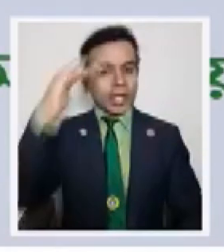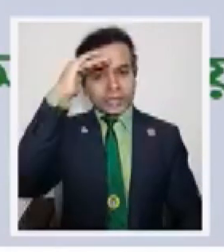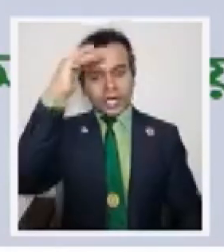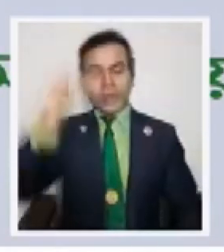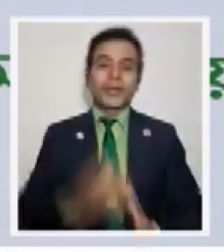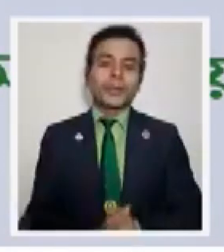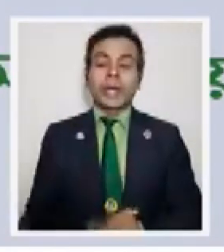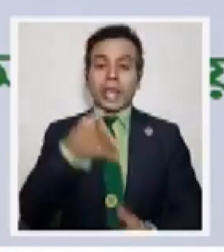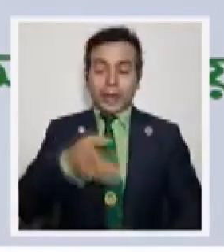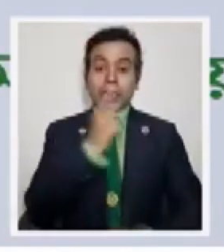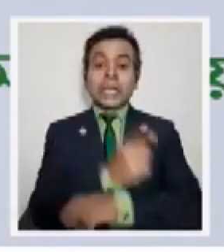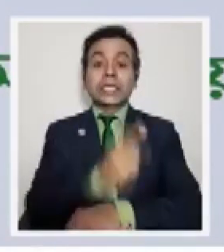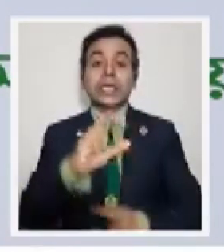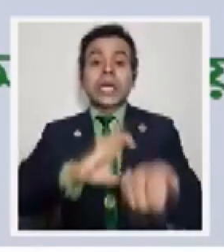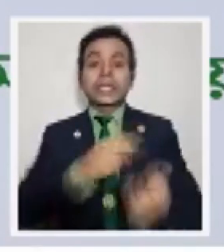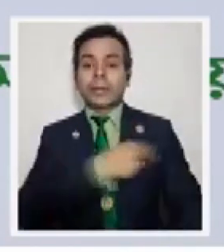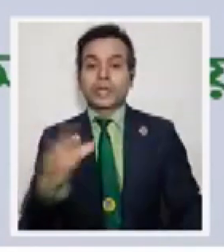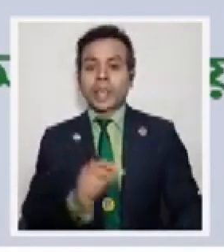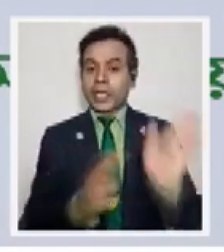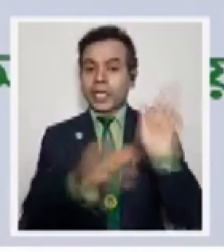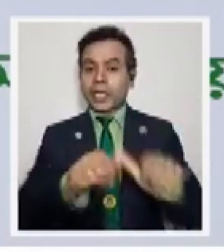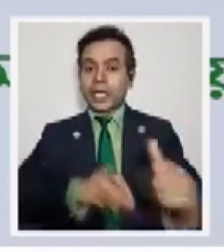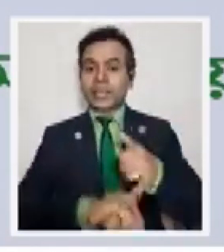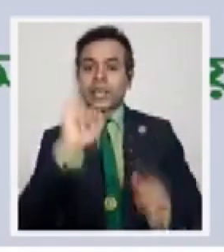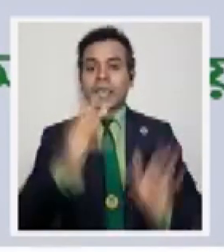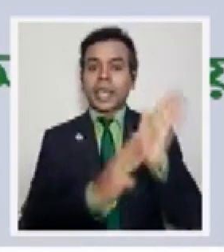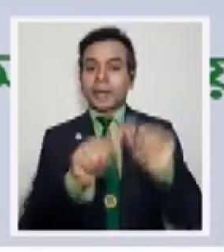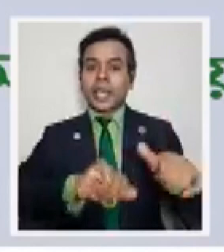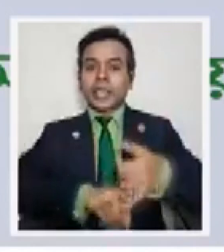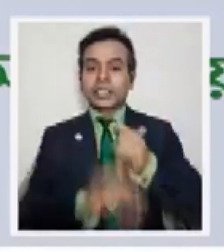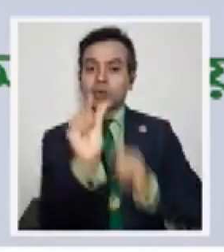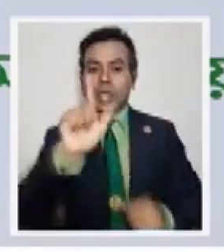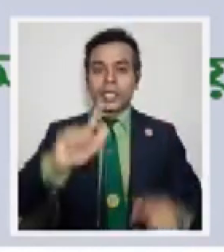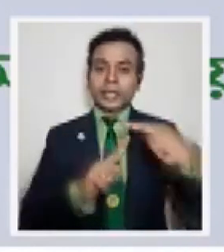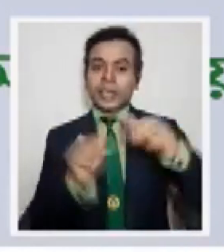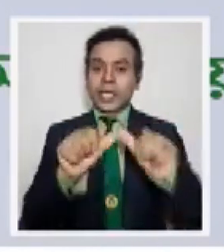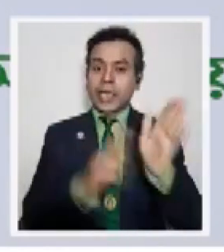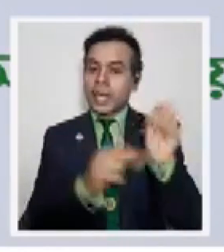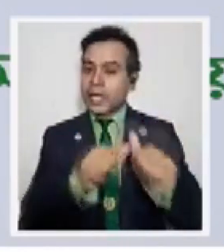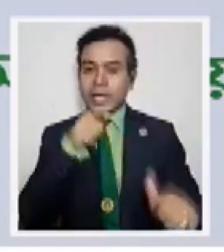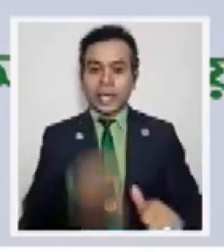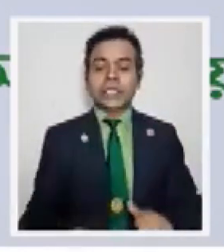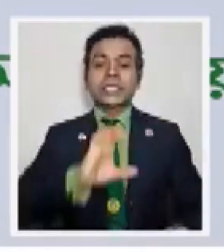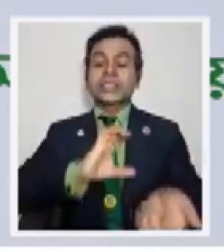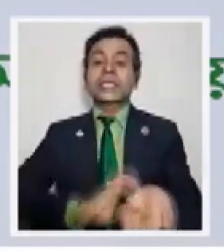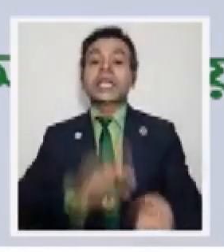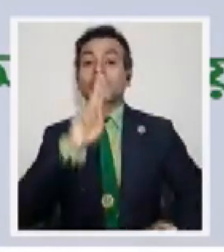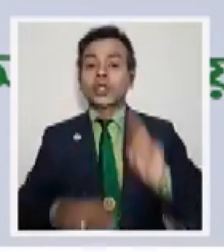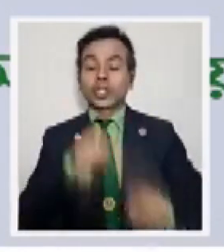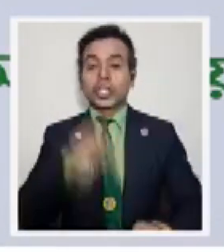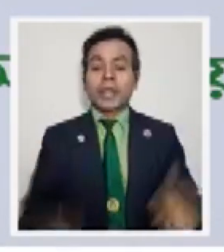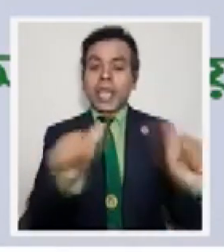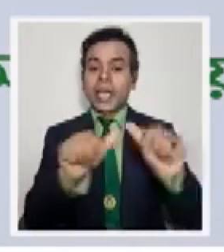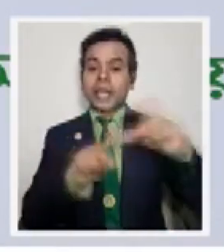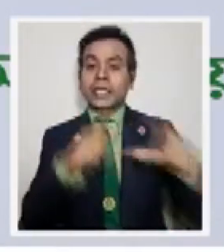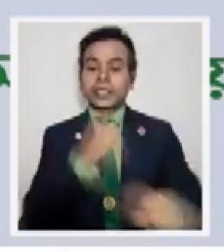সম্মানিত দর্শক শ্রোতাবৃন্দ, প্রিয় দেশবাসী এবং বাংলাদেশি প্রবাসী ভাই ও বোনেরা যে যেখানে আছেন, আসসালামু আলাইকুম। আমি অধ্যাপক